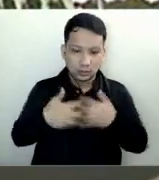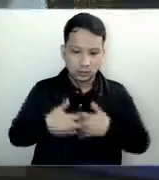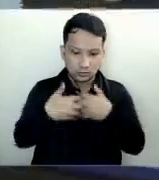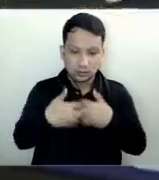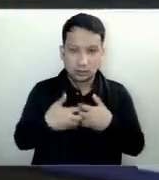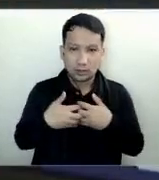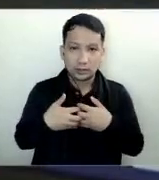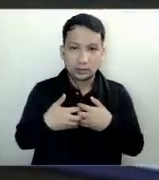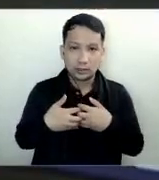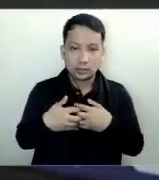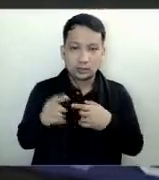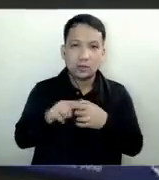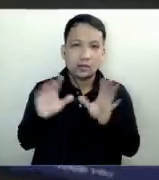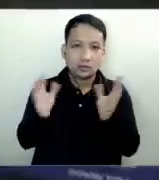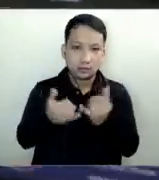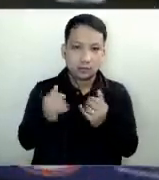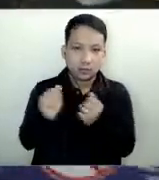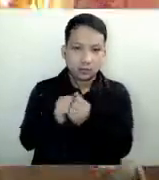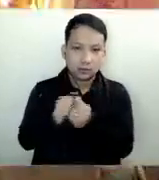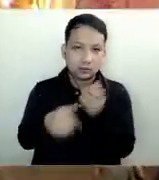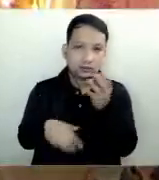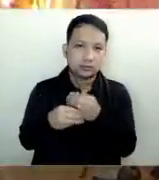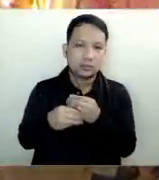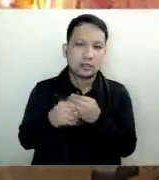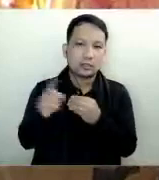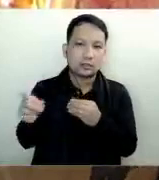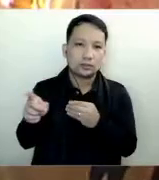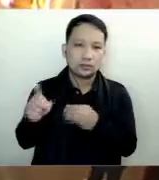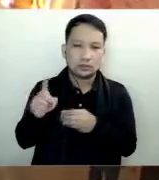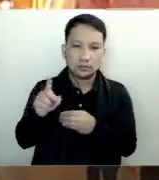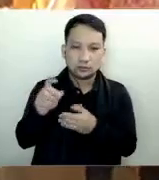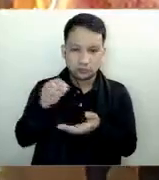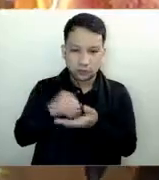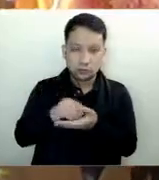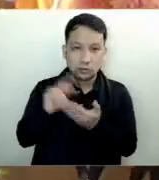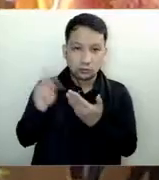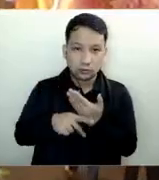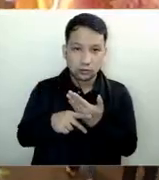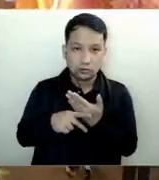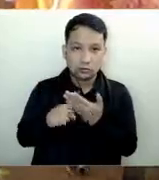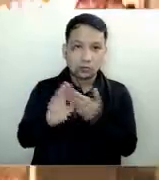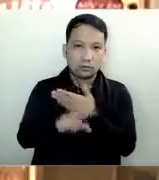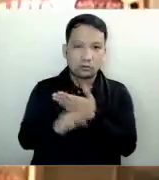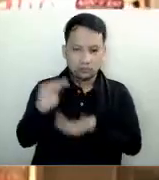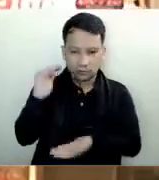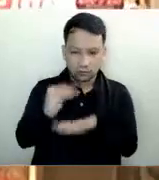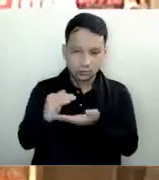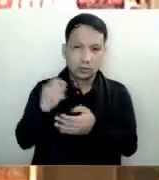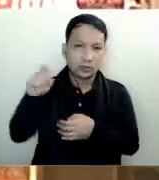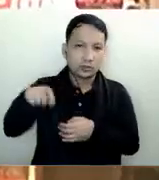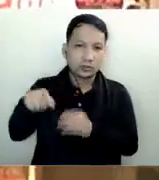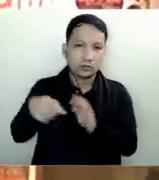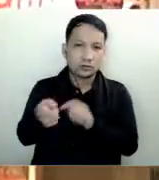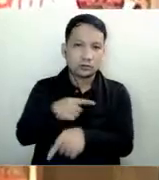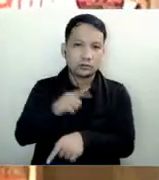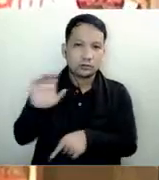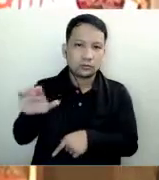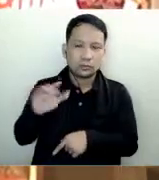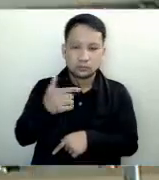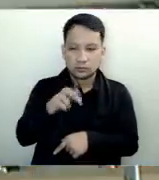mga kumpanyang kasali sa kanilang interruptible load program para makabawas sa power demand mula sa grid.